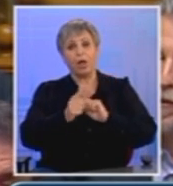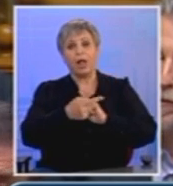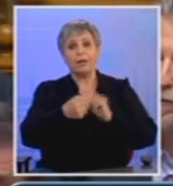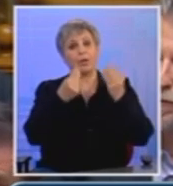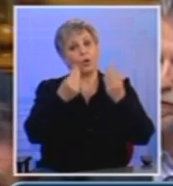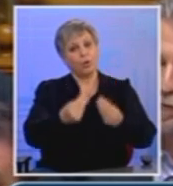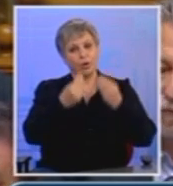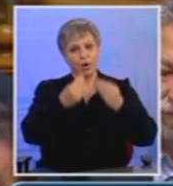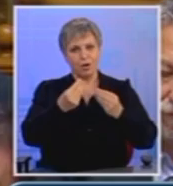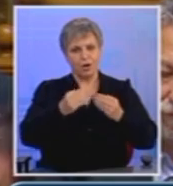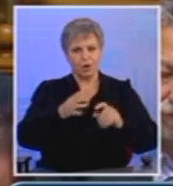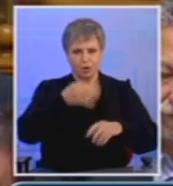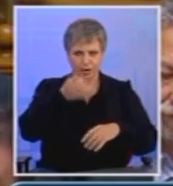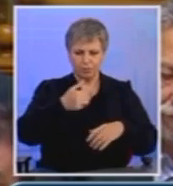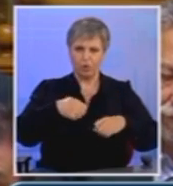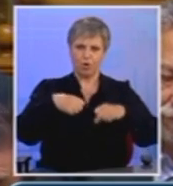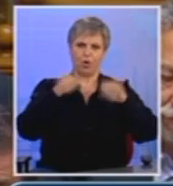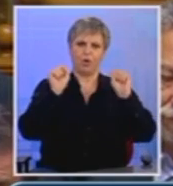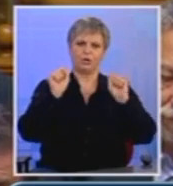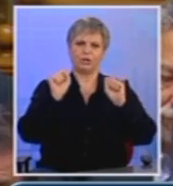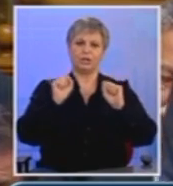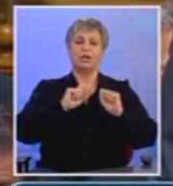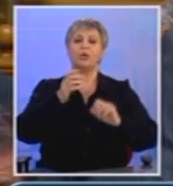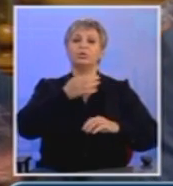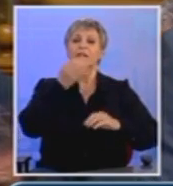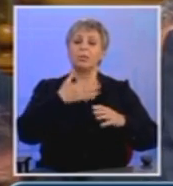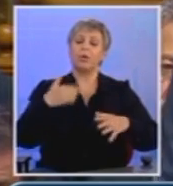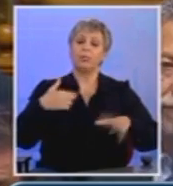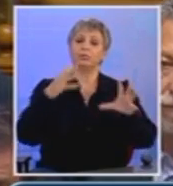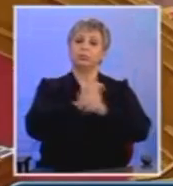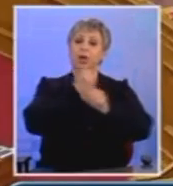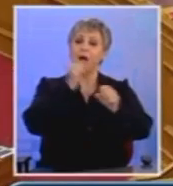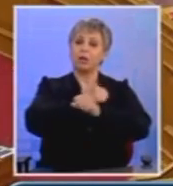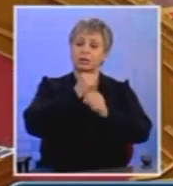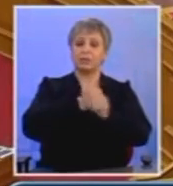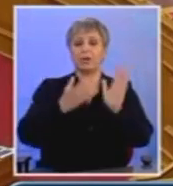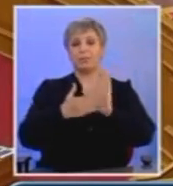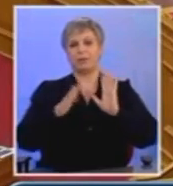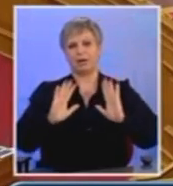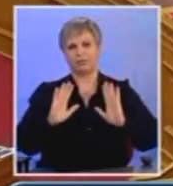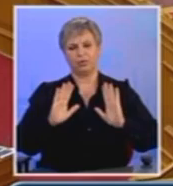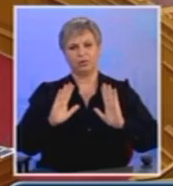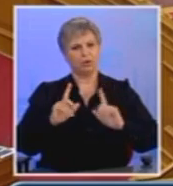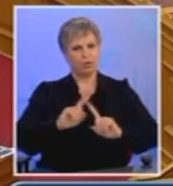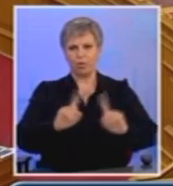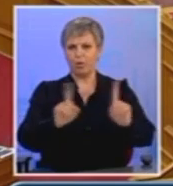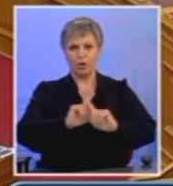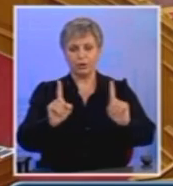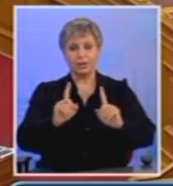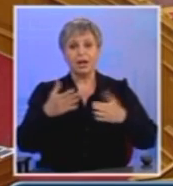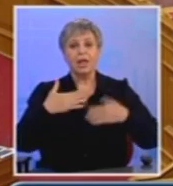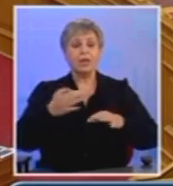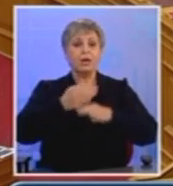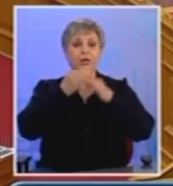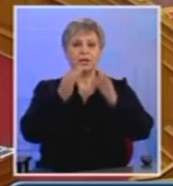παρουσιάζοντας ένα εικονικό success story όπως οι προκάτοχοί μου θέλω όμως να σας πω ότι παρά της δυσκολίες και τους